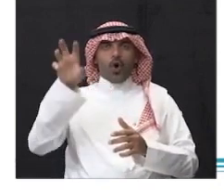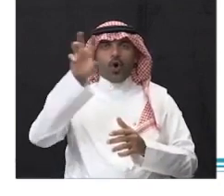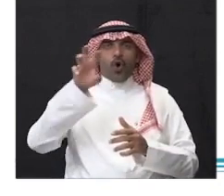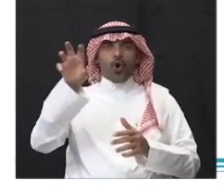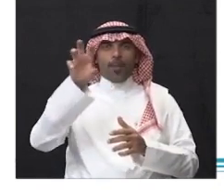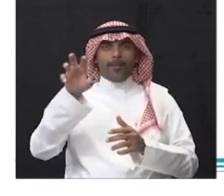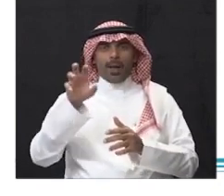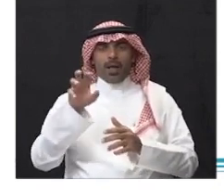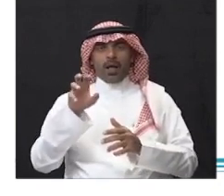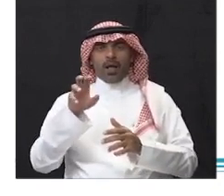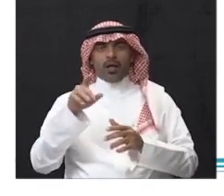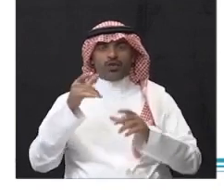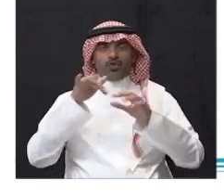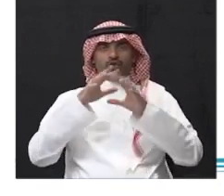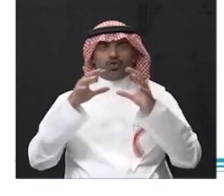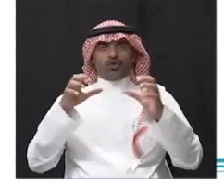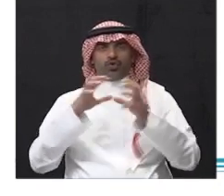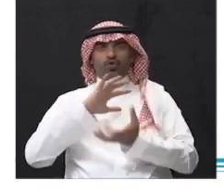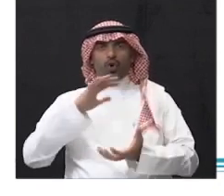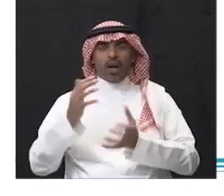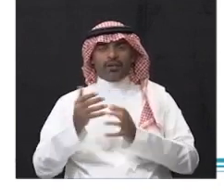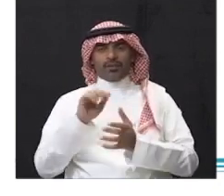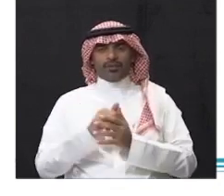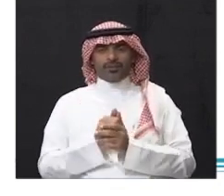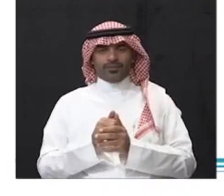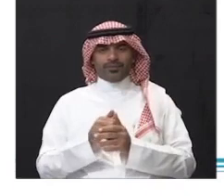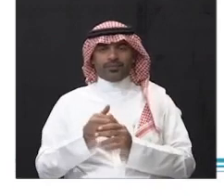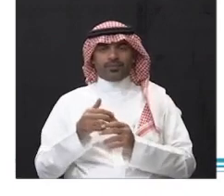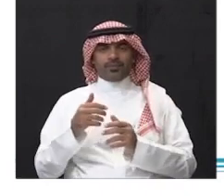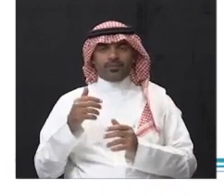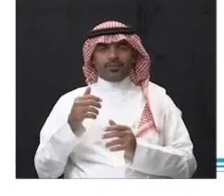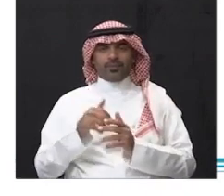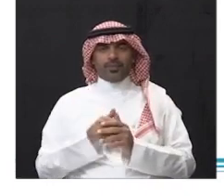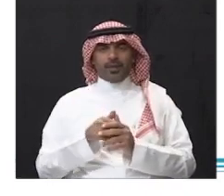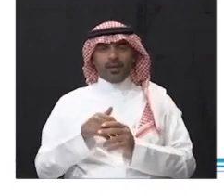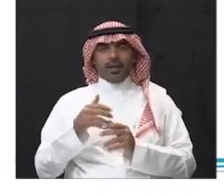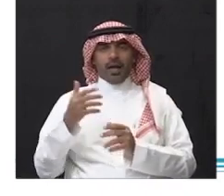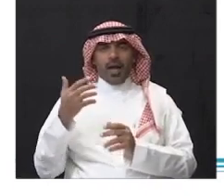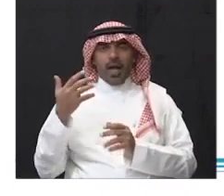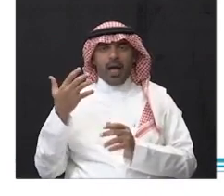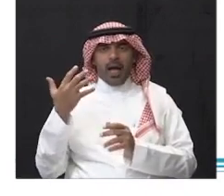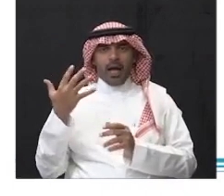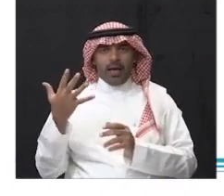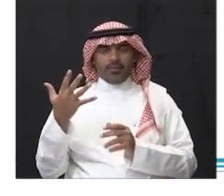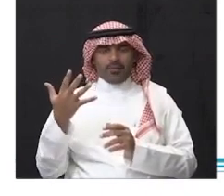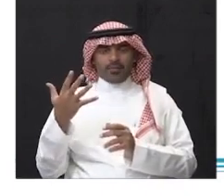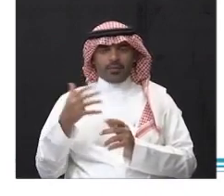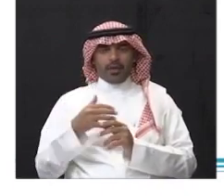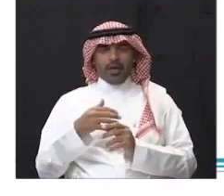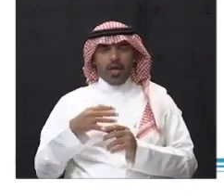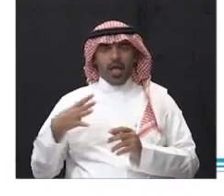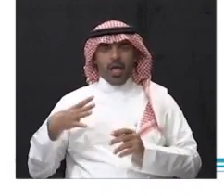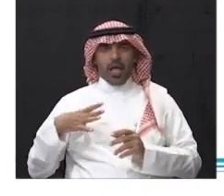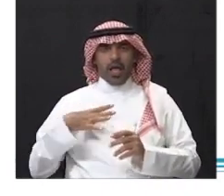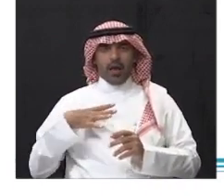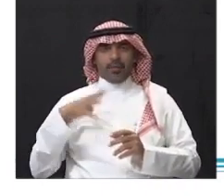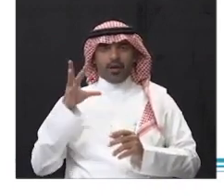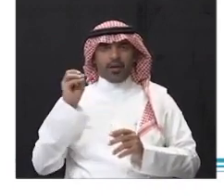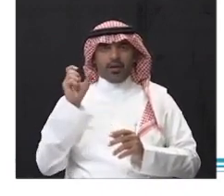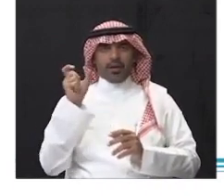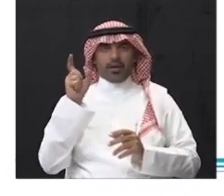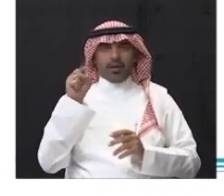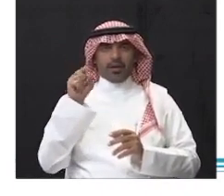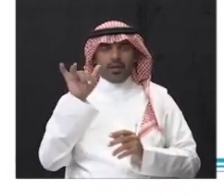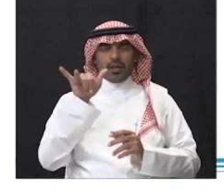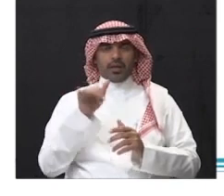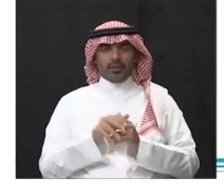خامساً، تعليل الأمير هنري لقب بالملاح. سادساً، تفسير استفادة فاسكو دا جاما